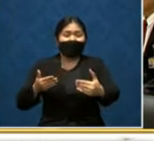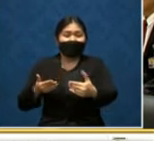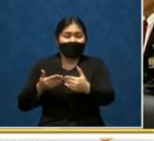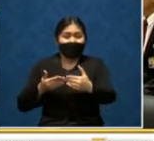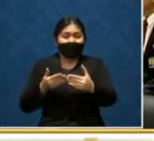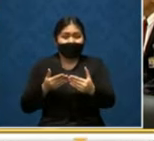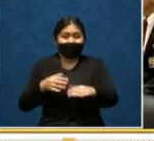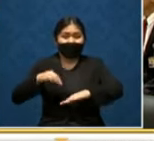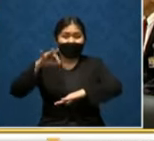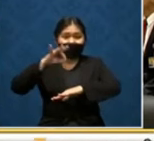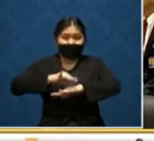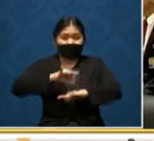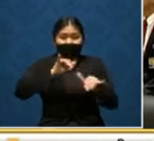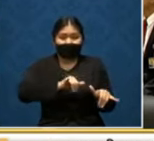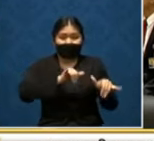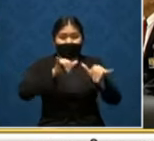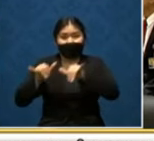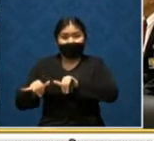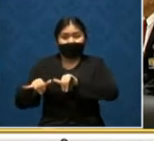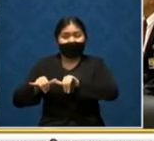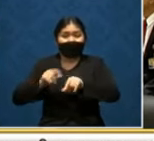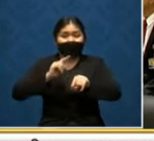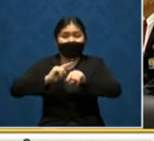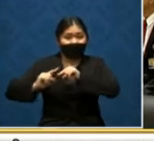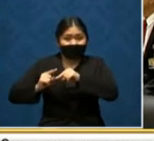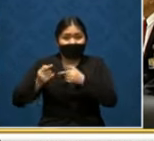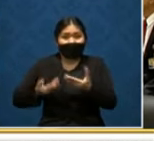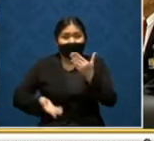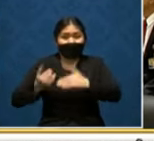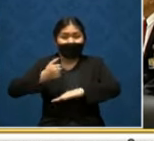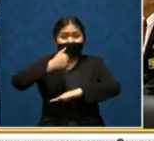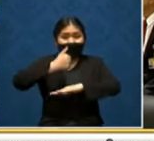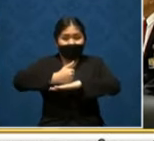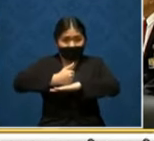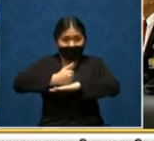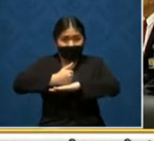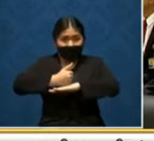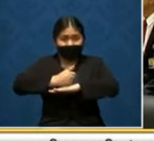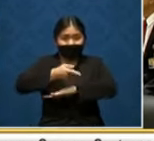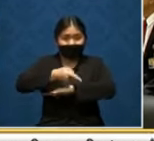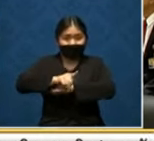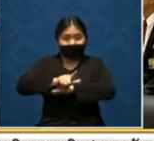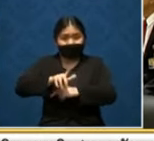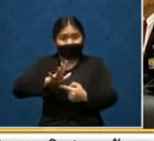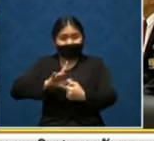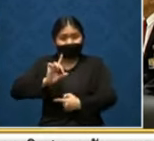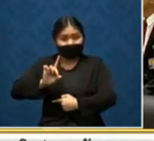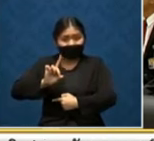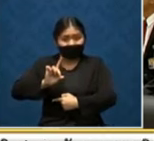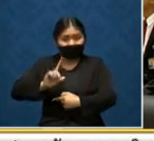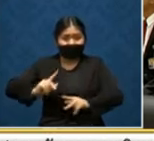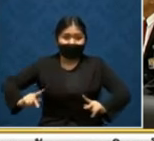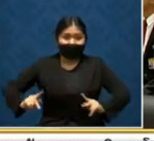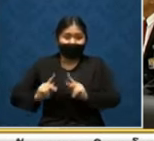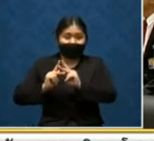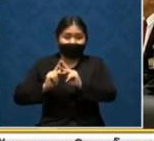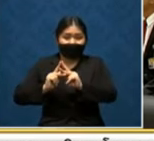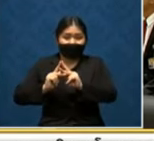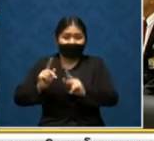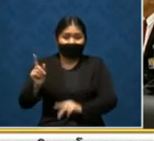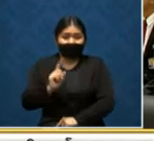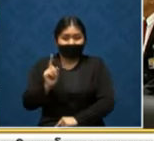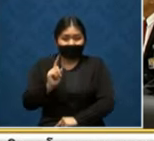ข้าราชการระดับสูงสูงถึงขนาดอธิบดีระดับปลัดกระทรวงเป็นใครไปไม่ได้ก็คือ